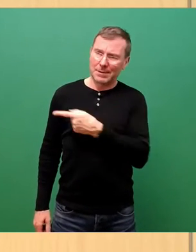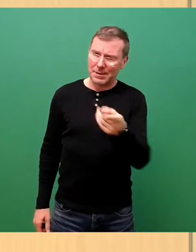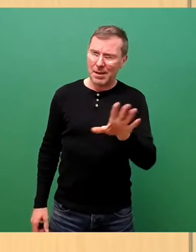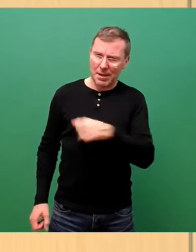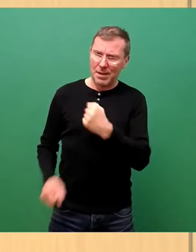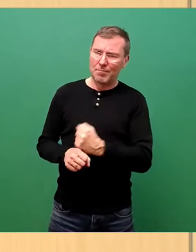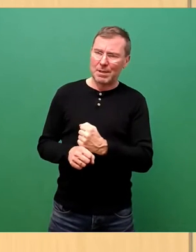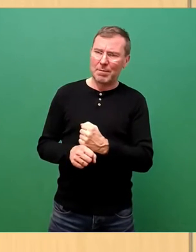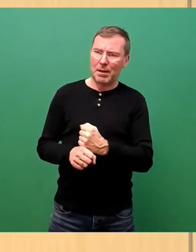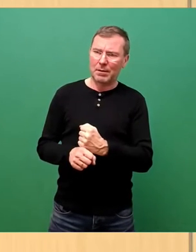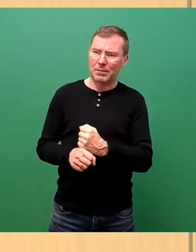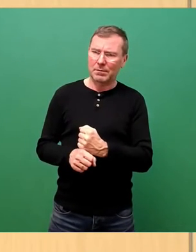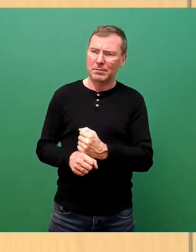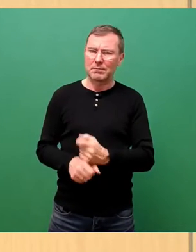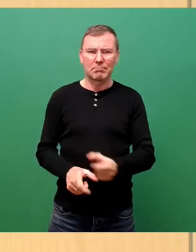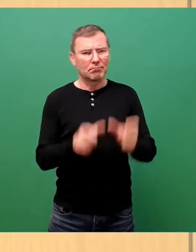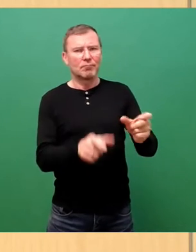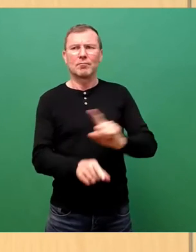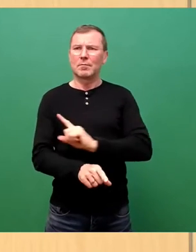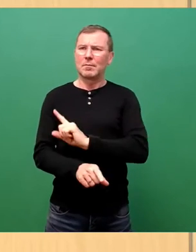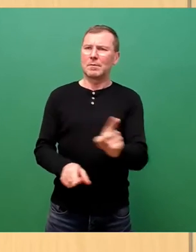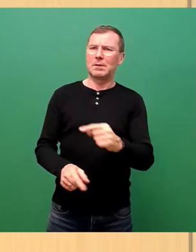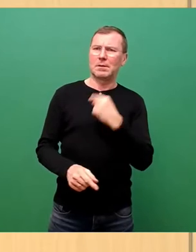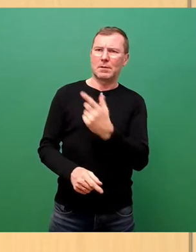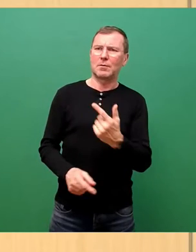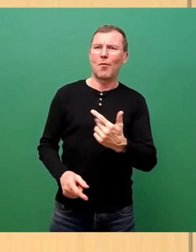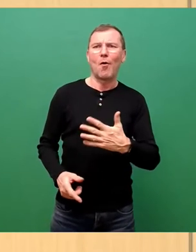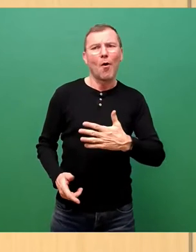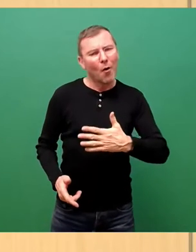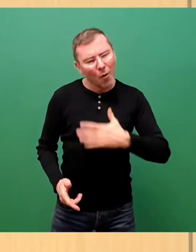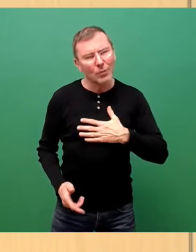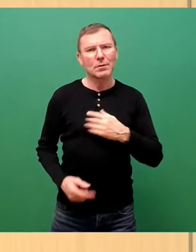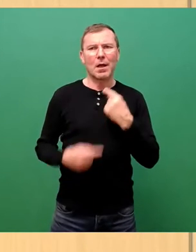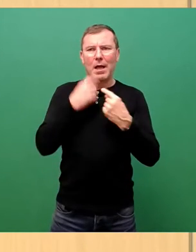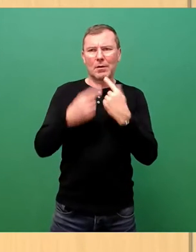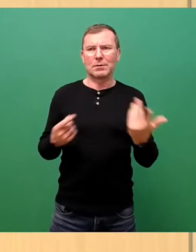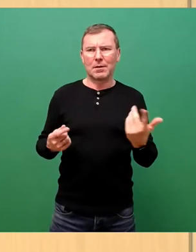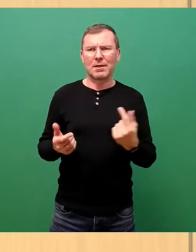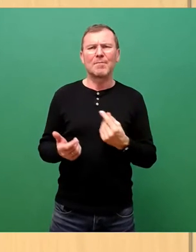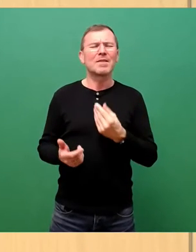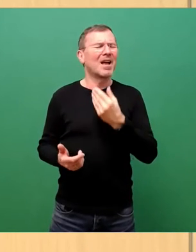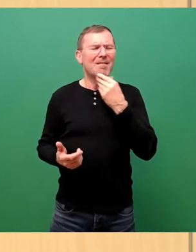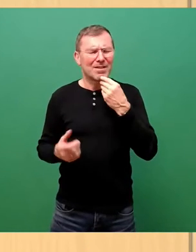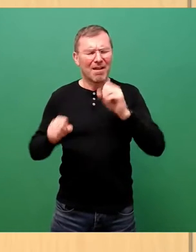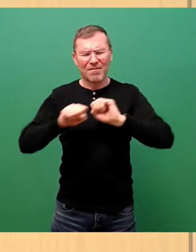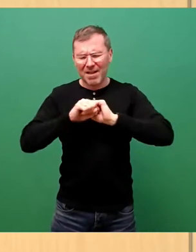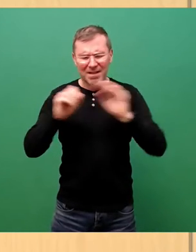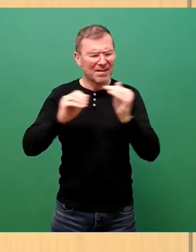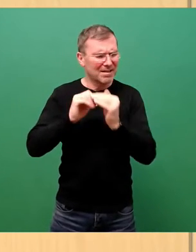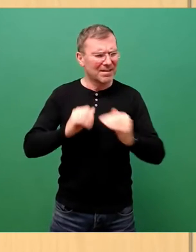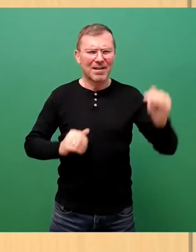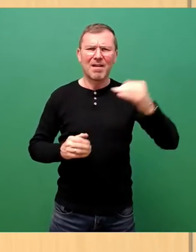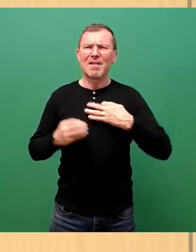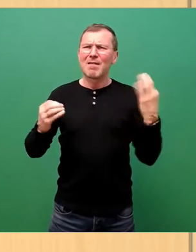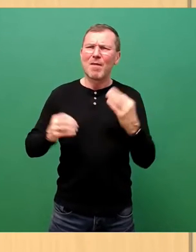Haltung bezieht. Unser Fazit ist, der Bedarf ist so eindeutig. Wir brauchen ein deutliches Plus